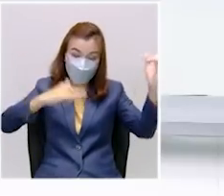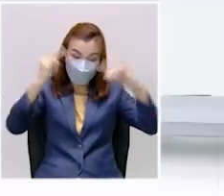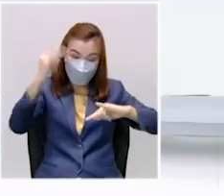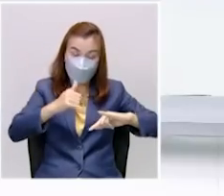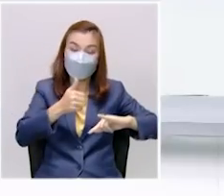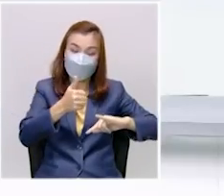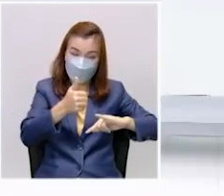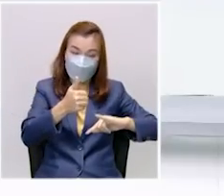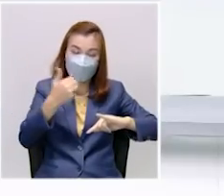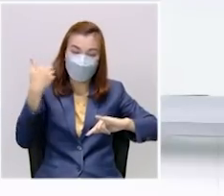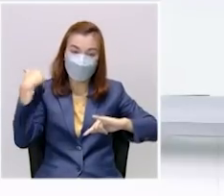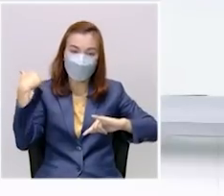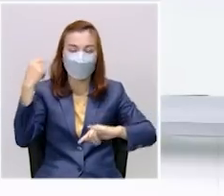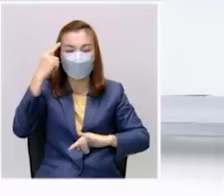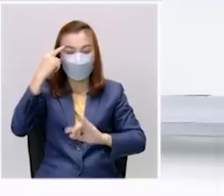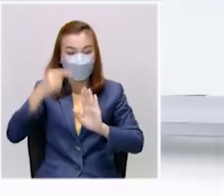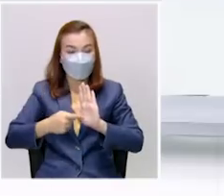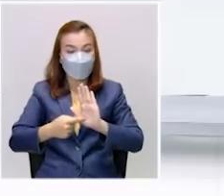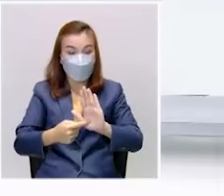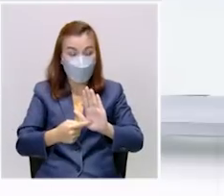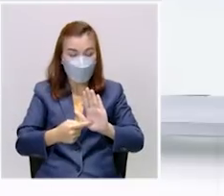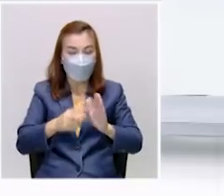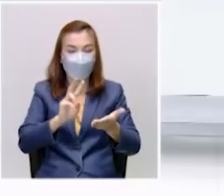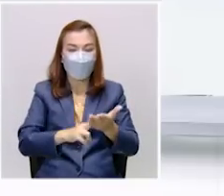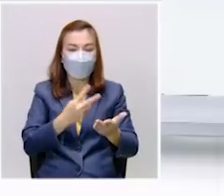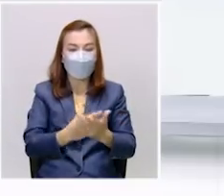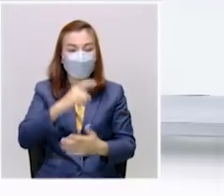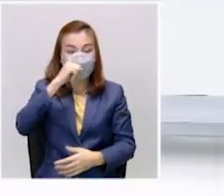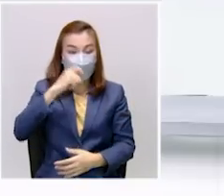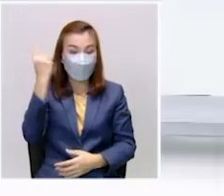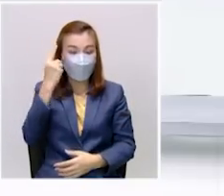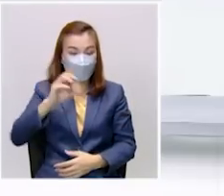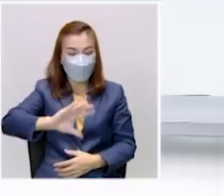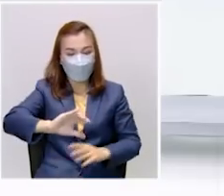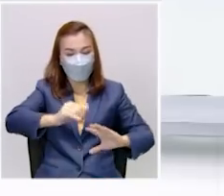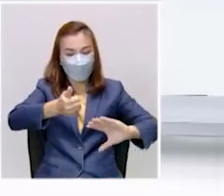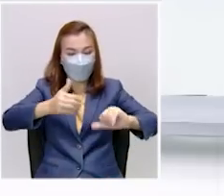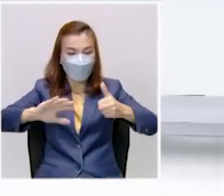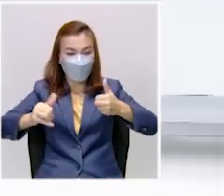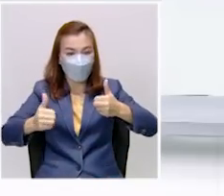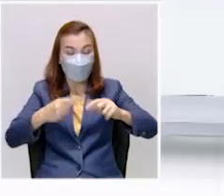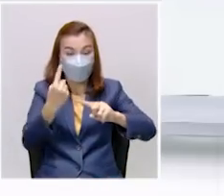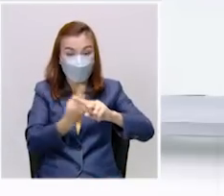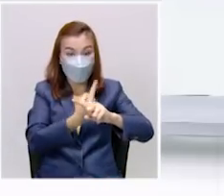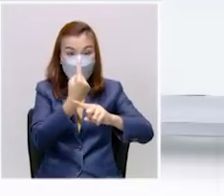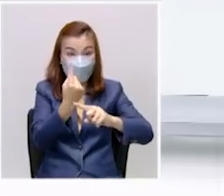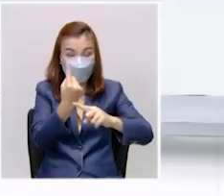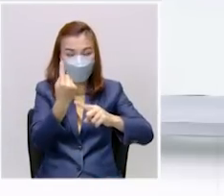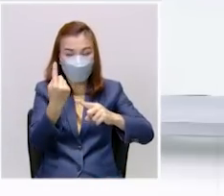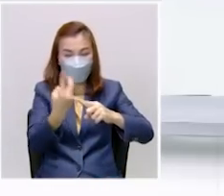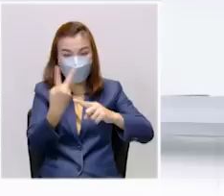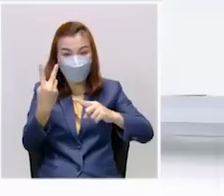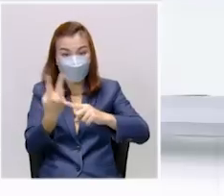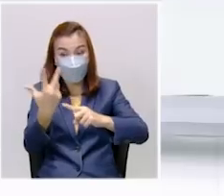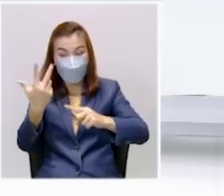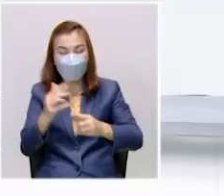พฤษภาคมนี้นะคะก็เชื่อว่าจะเป็นสัญญาณการฟื้นตัวภาคการท่องเที่ยวของไทยเรานะคะแม้ว่าในไตรมาสที่1ของปี2565